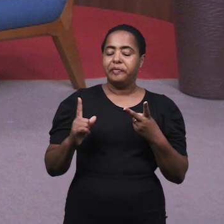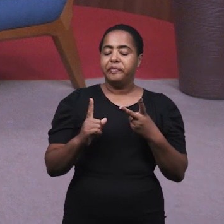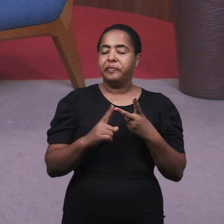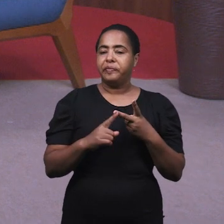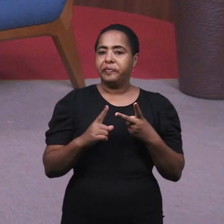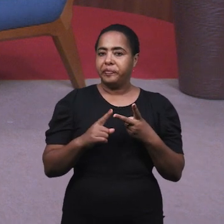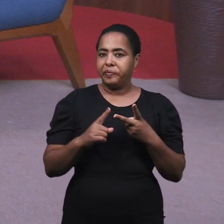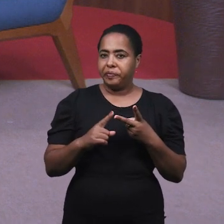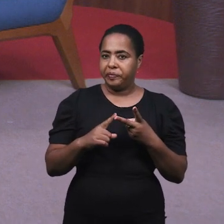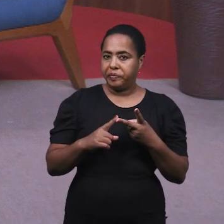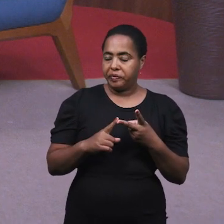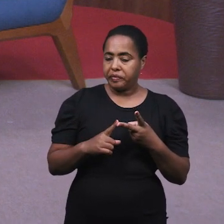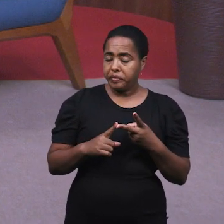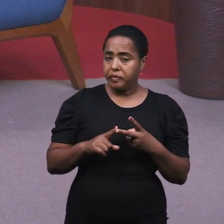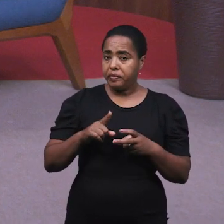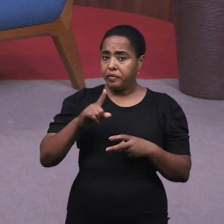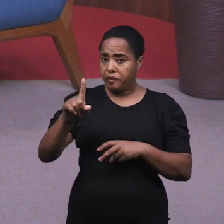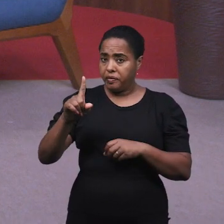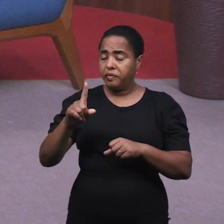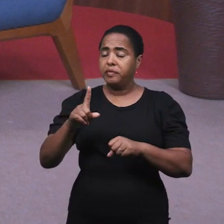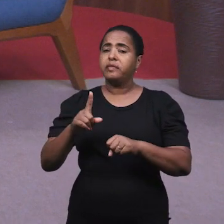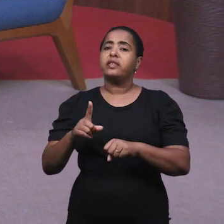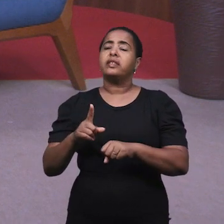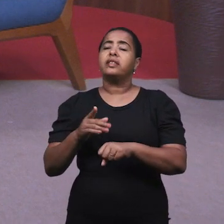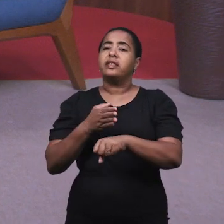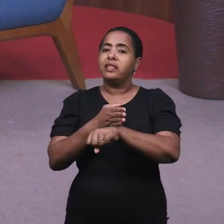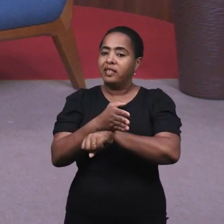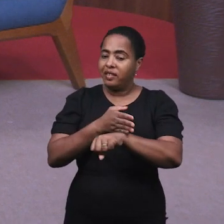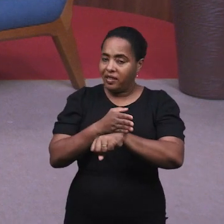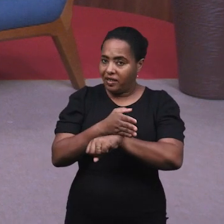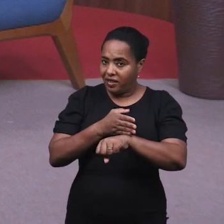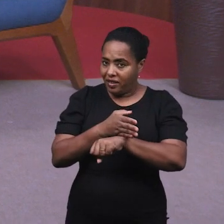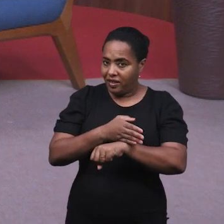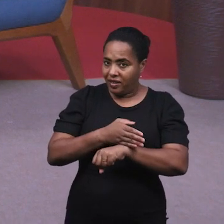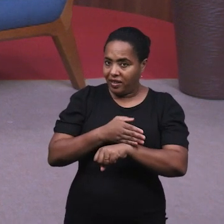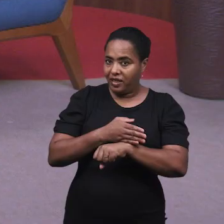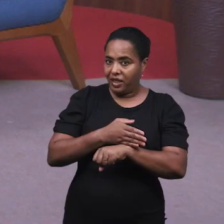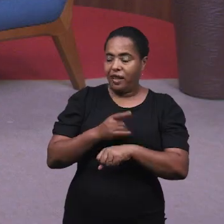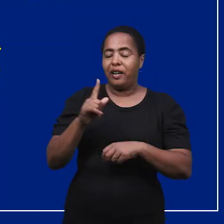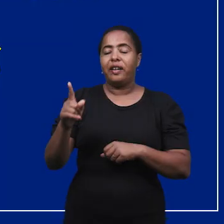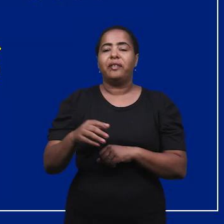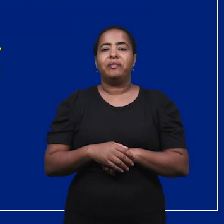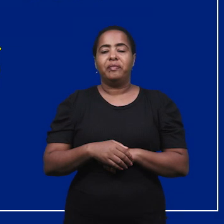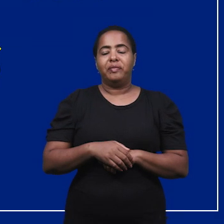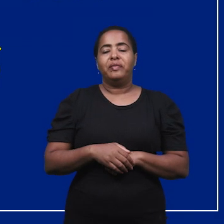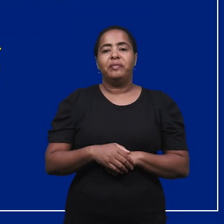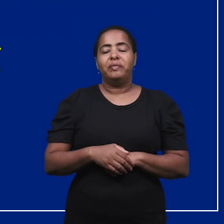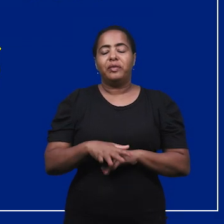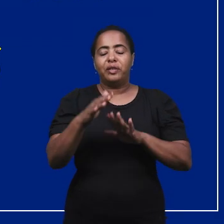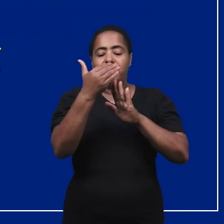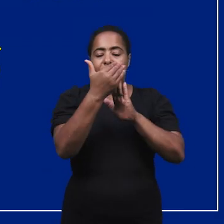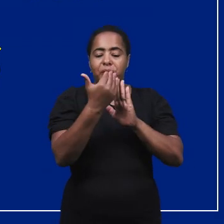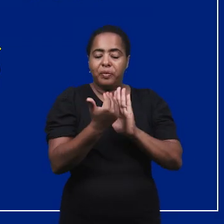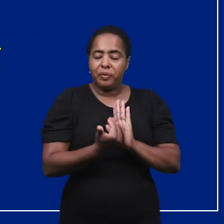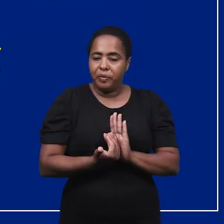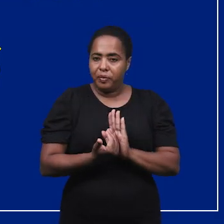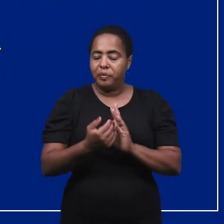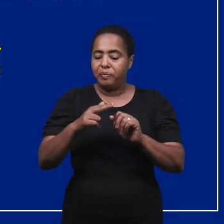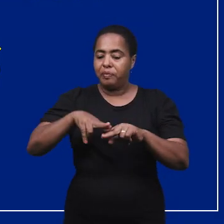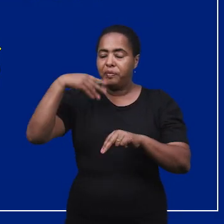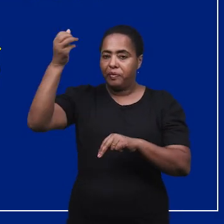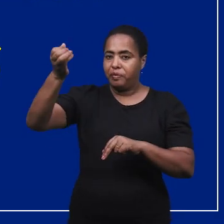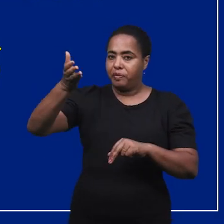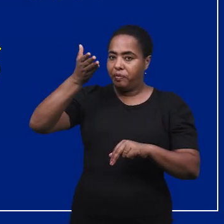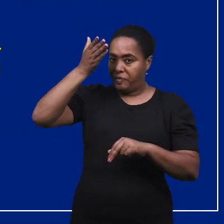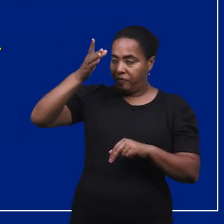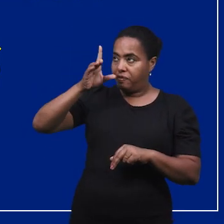Minas Gerais, au Brésil. Et notre participation ici dans l'État du Espírito Santo, Luiz Helena de la Silva, elle dit: la